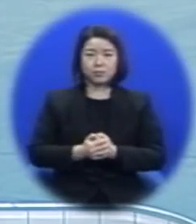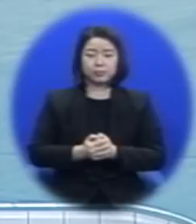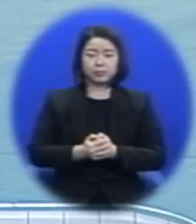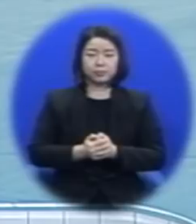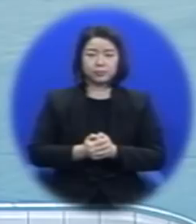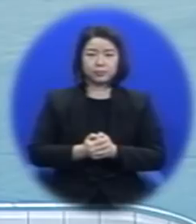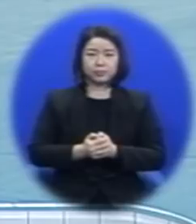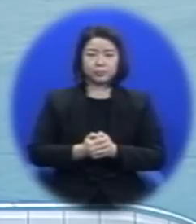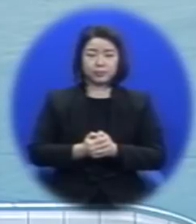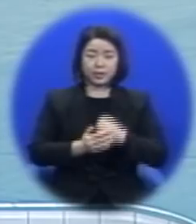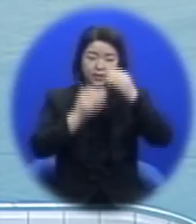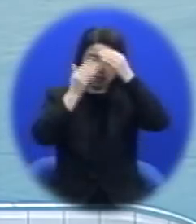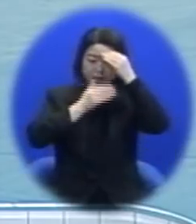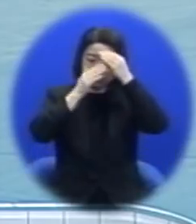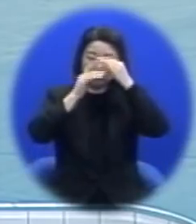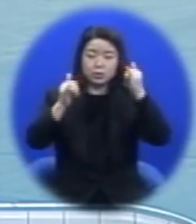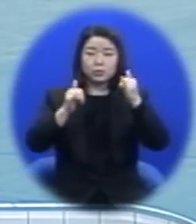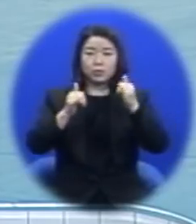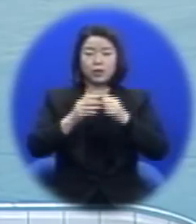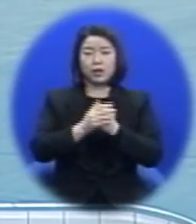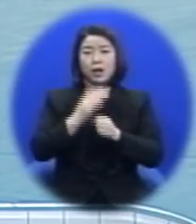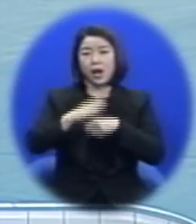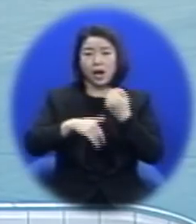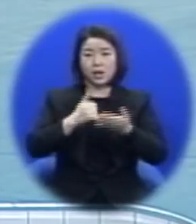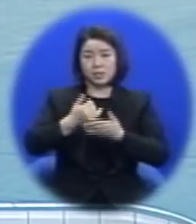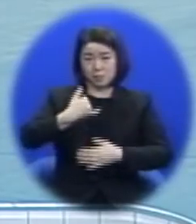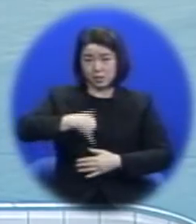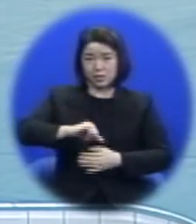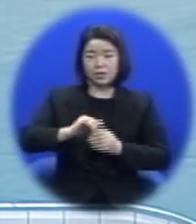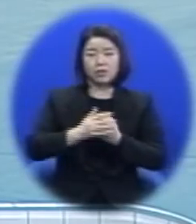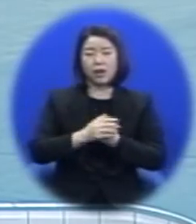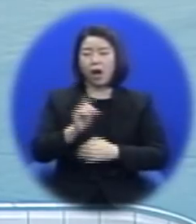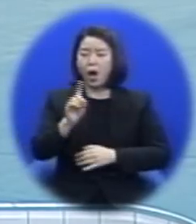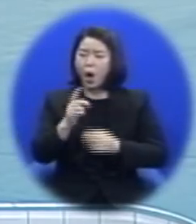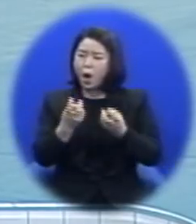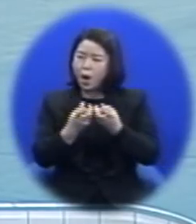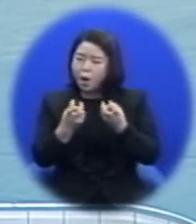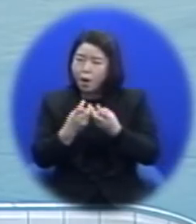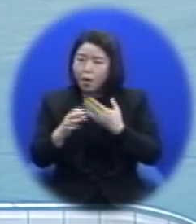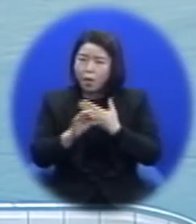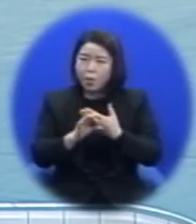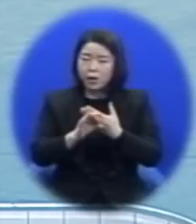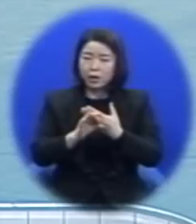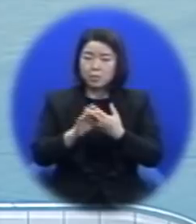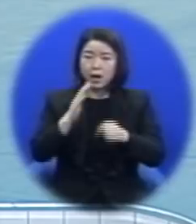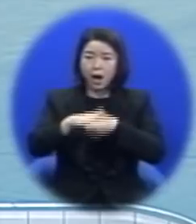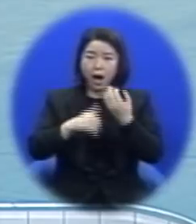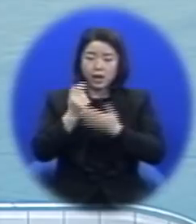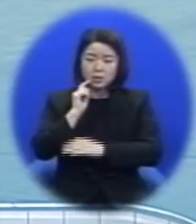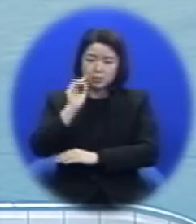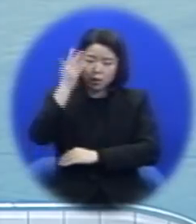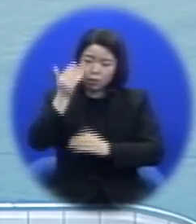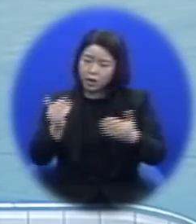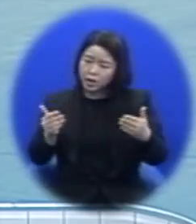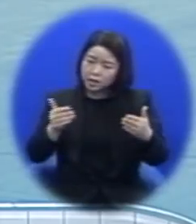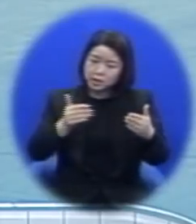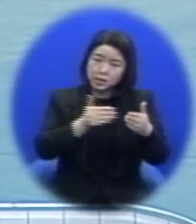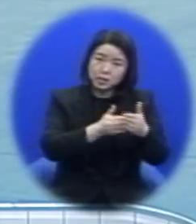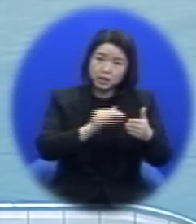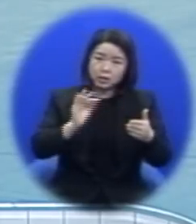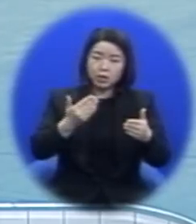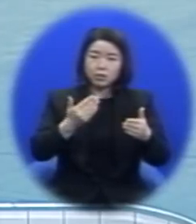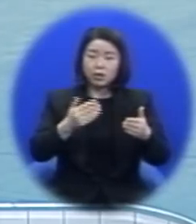알려주셨어요. 성도들이, 하나님의 자녀들이 어떻게 하면 하나님의 영광에 이르게 되는가?